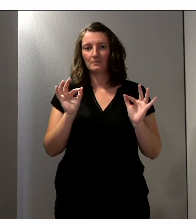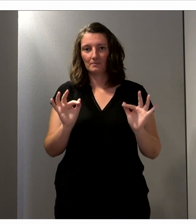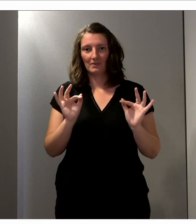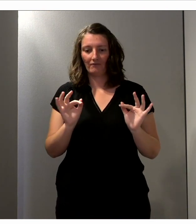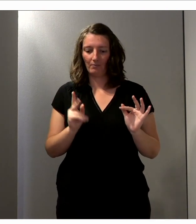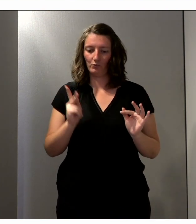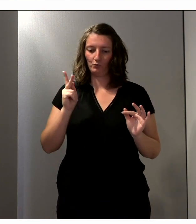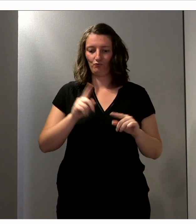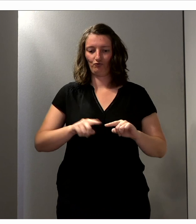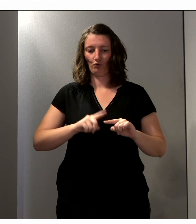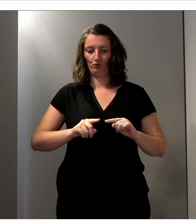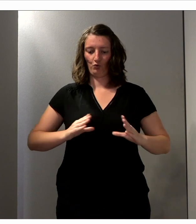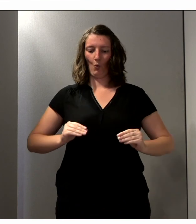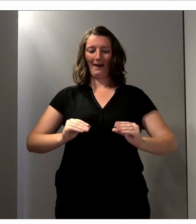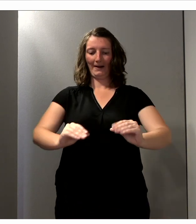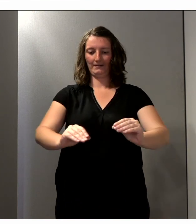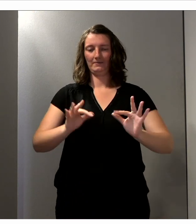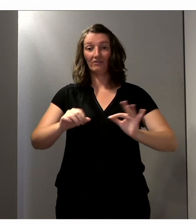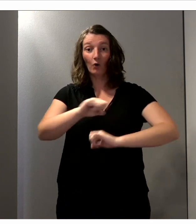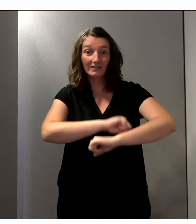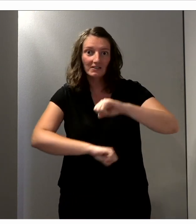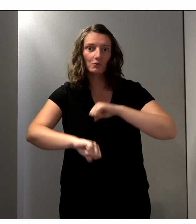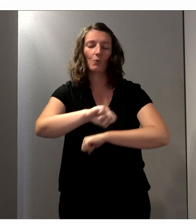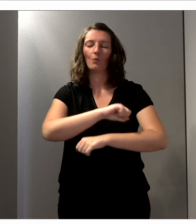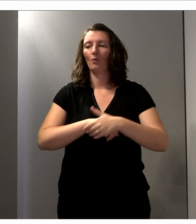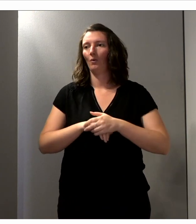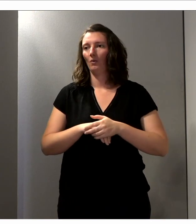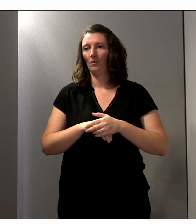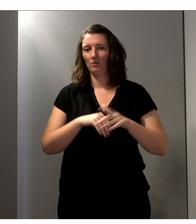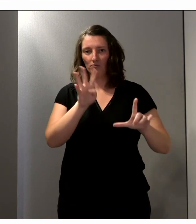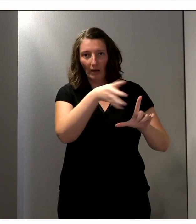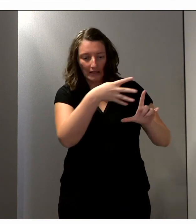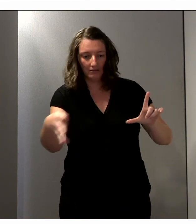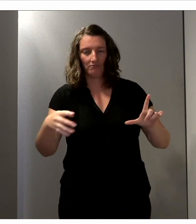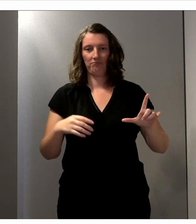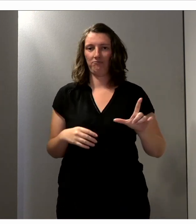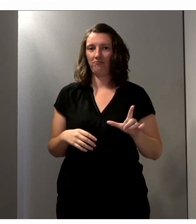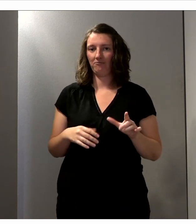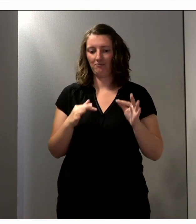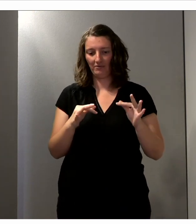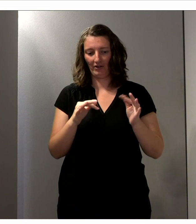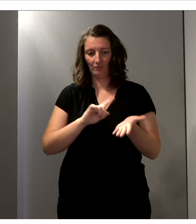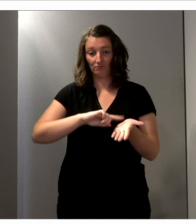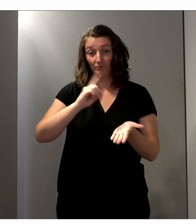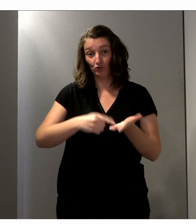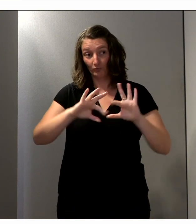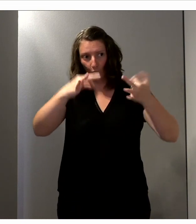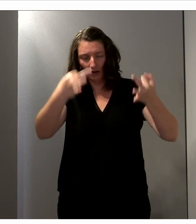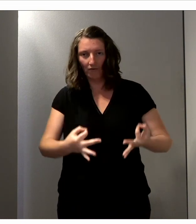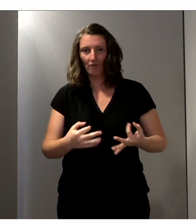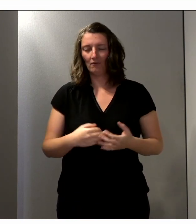un peu plus terre à terre, l'organisation, la planification, la comptabilité,